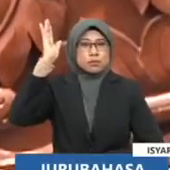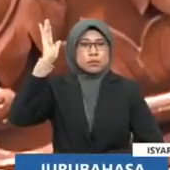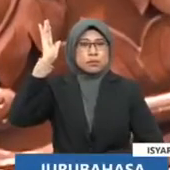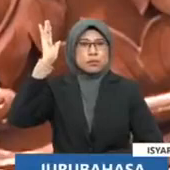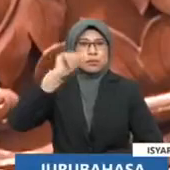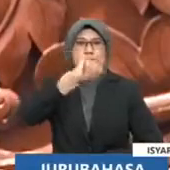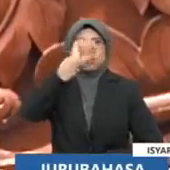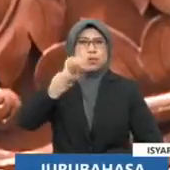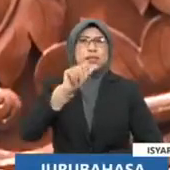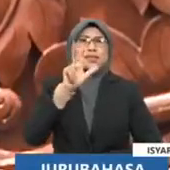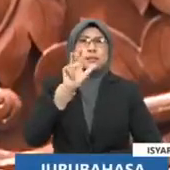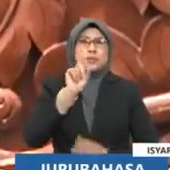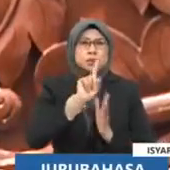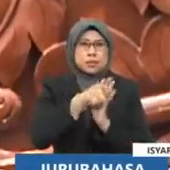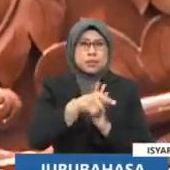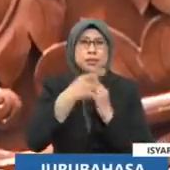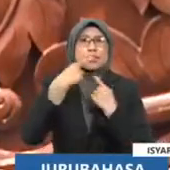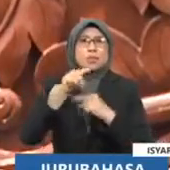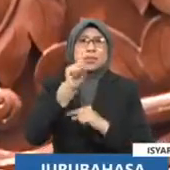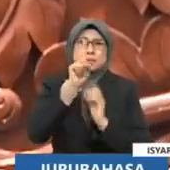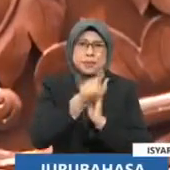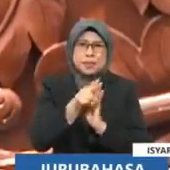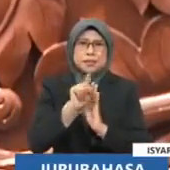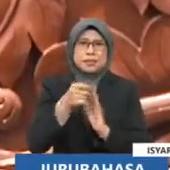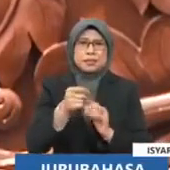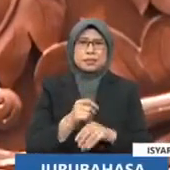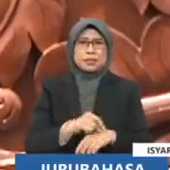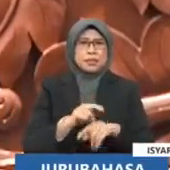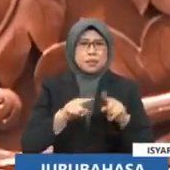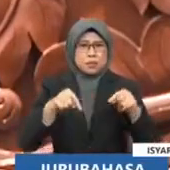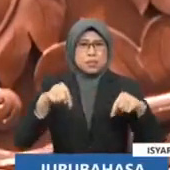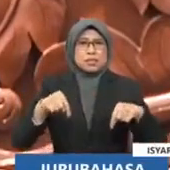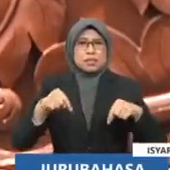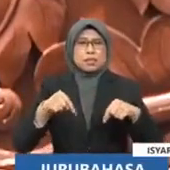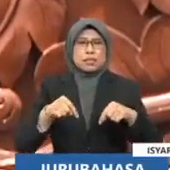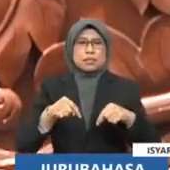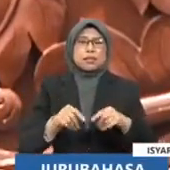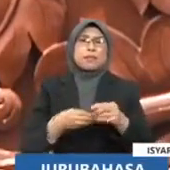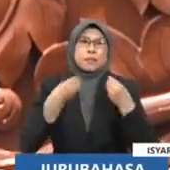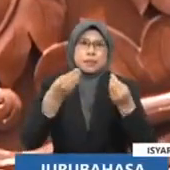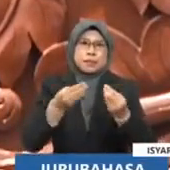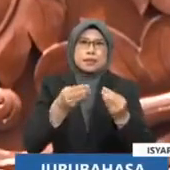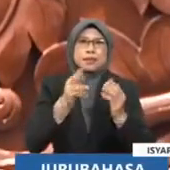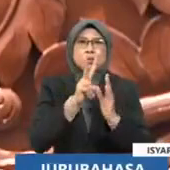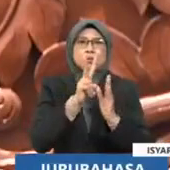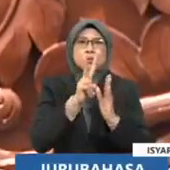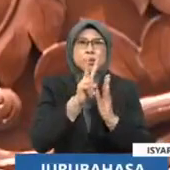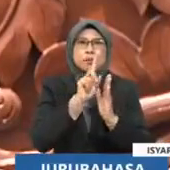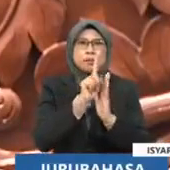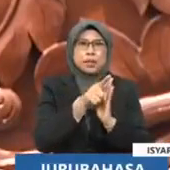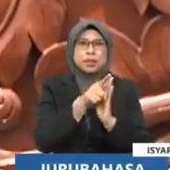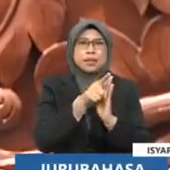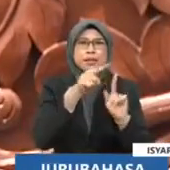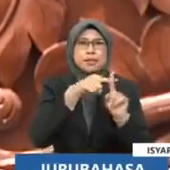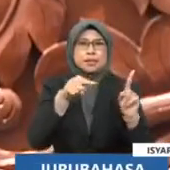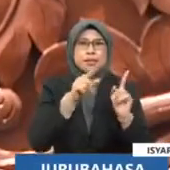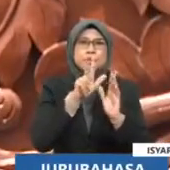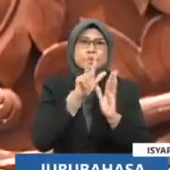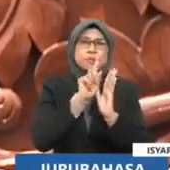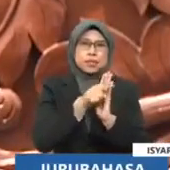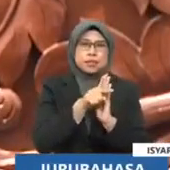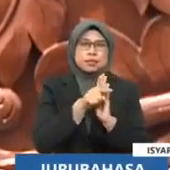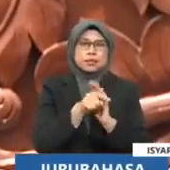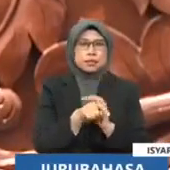soal hantu 30 saat dan jawaban semenit tapi di sini kita bagi tiga menit dan 2 menit tangga dan sebagainya nomor